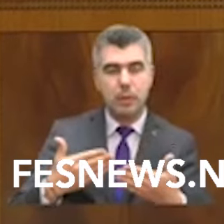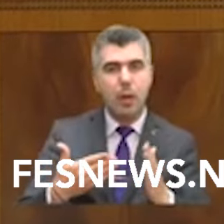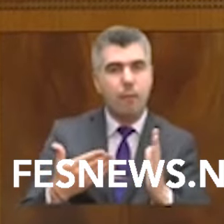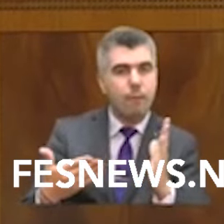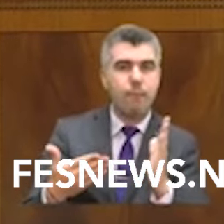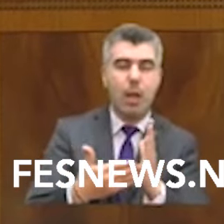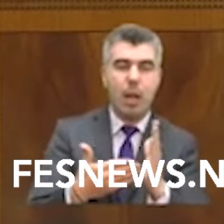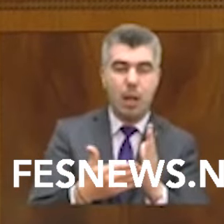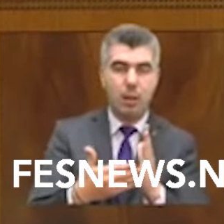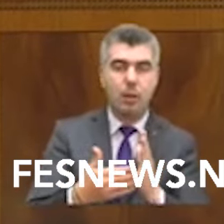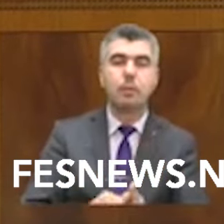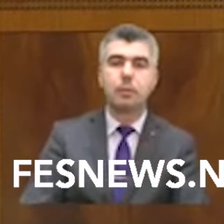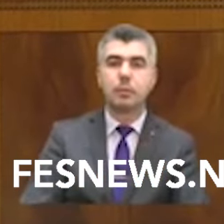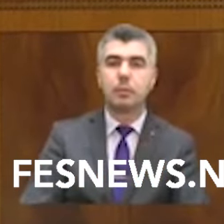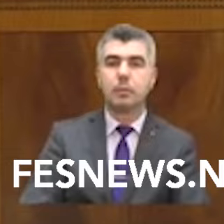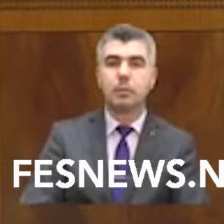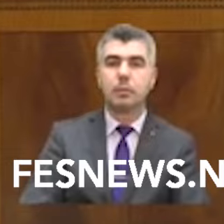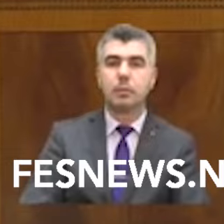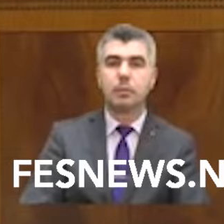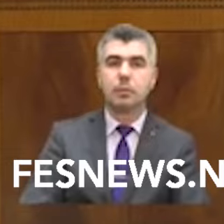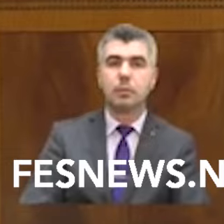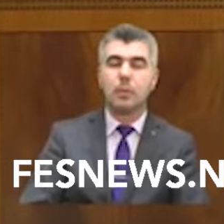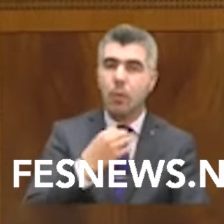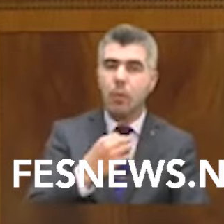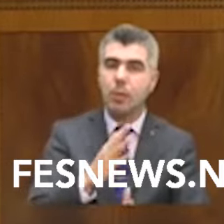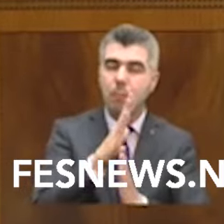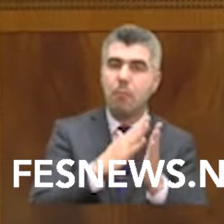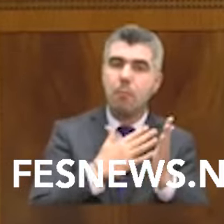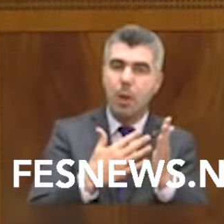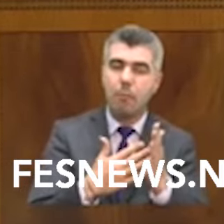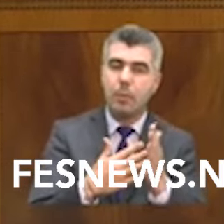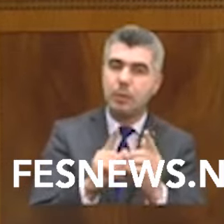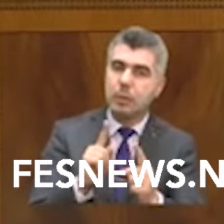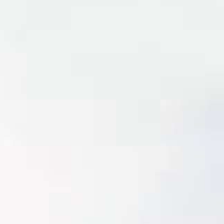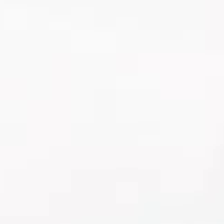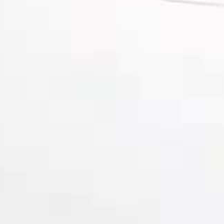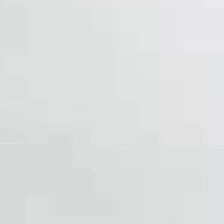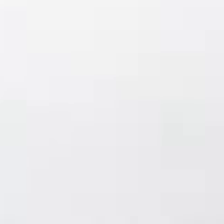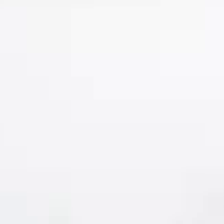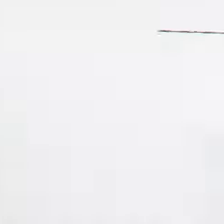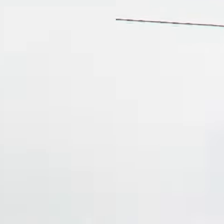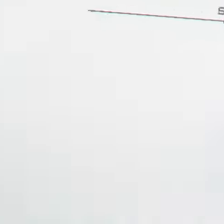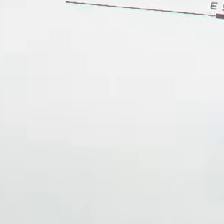انه يعني الكلام ديالنا والبرامج ديالنا وصلت للمواطنين، وشكرا لكم.